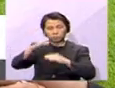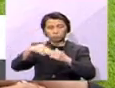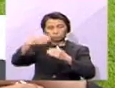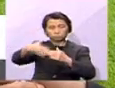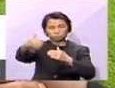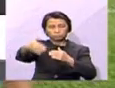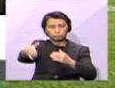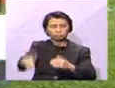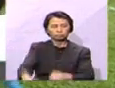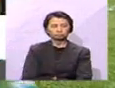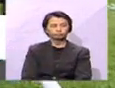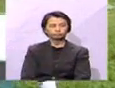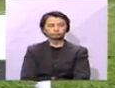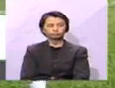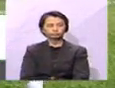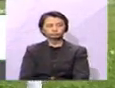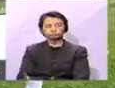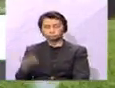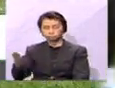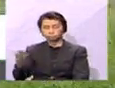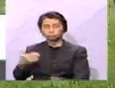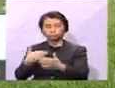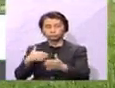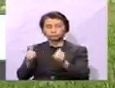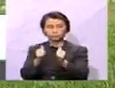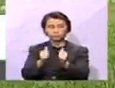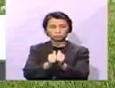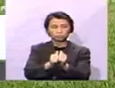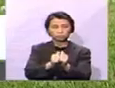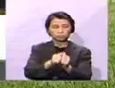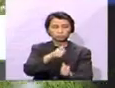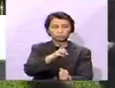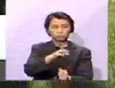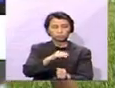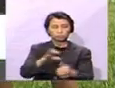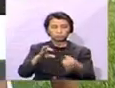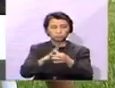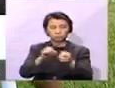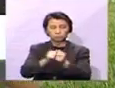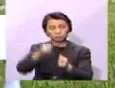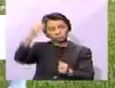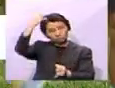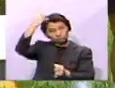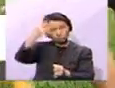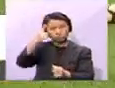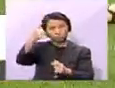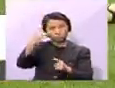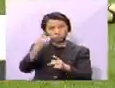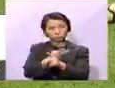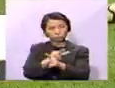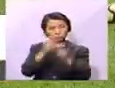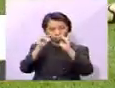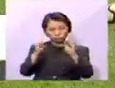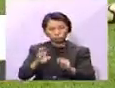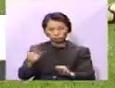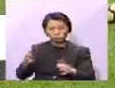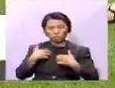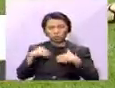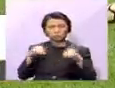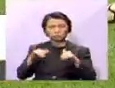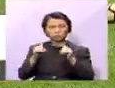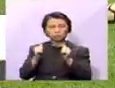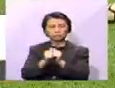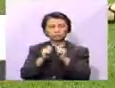jauh lagi apa semua Josep yang sebelum ini bersama Pahang mengikat kontrak dengan Selangor selama Semusim Beliau juga pernah beraksi